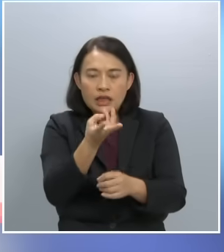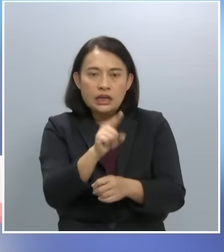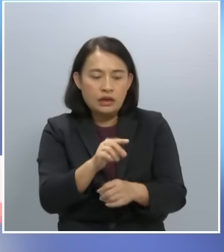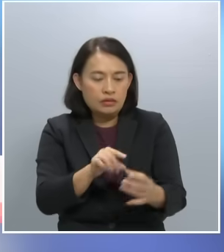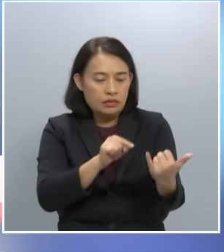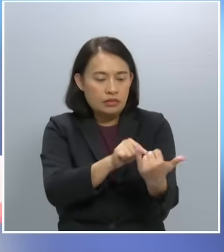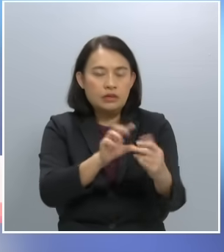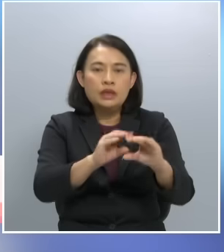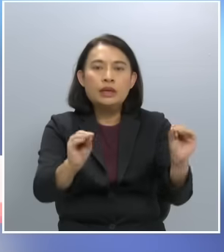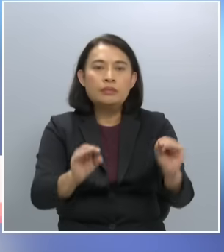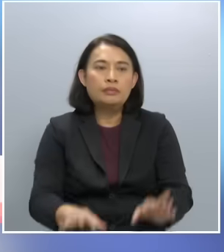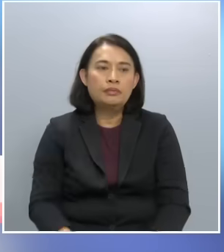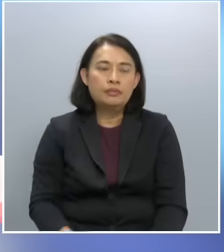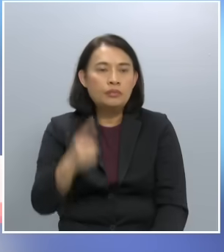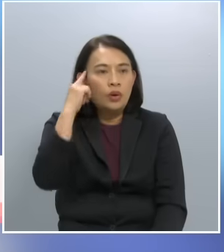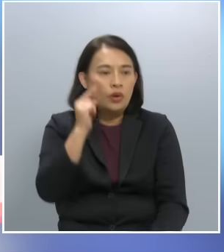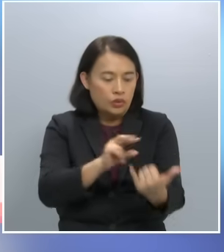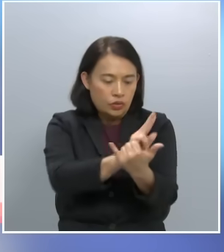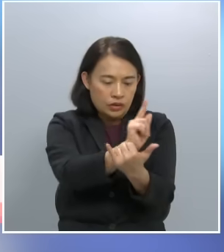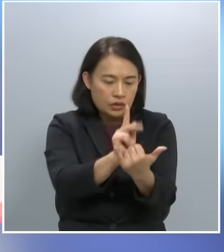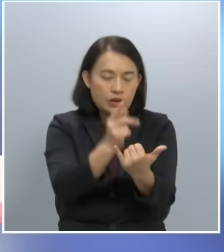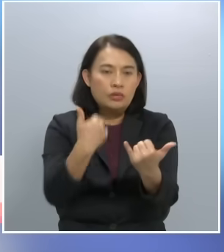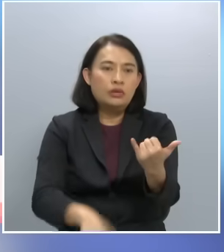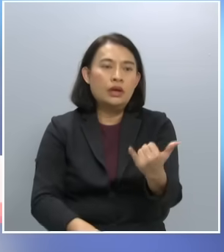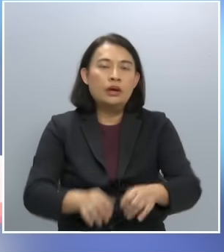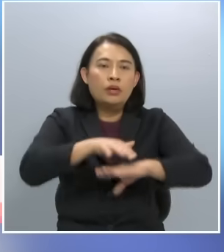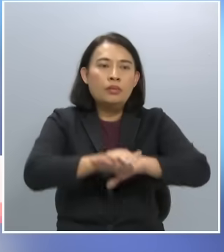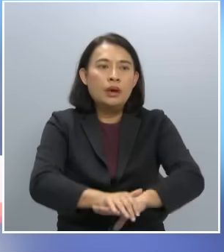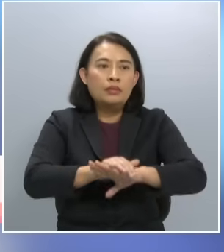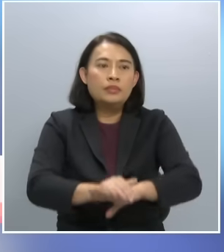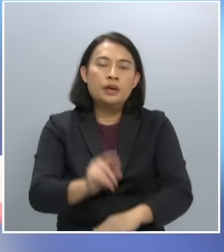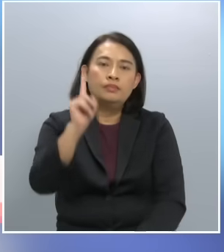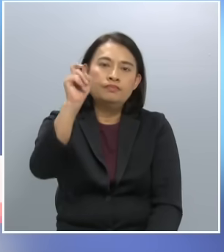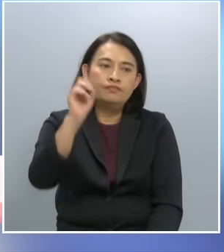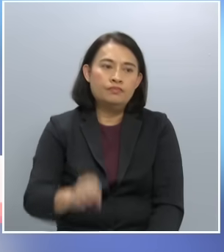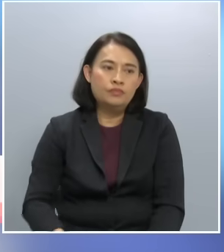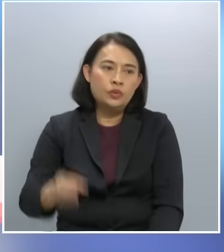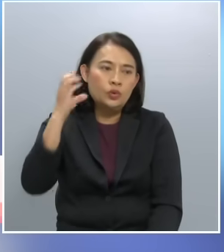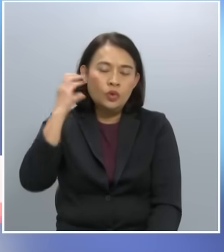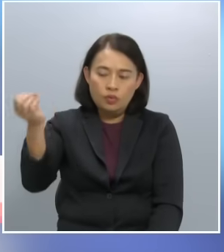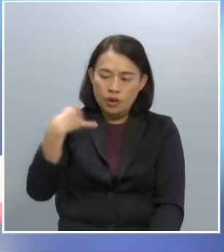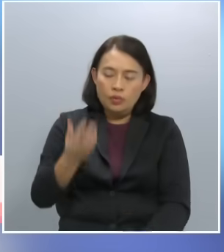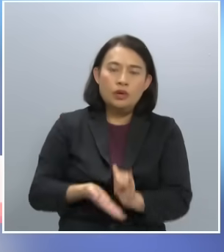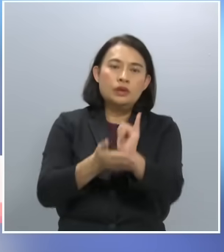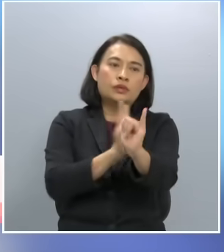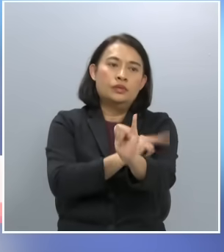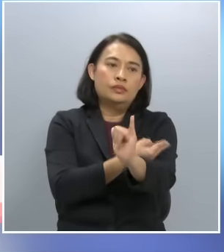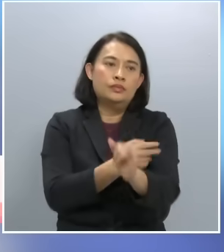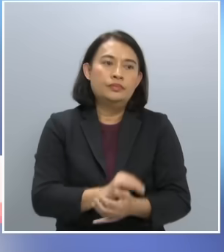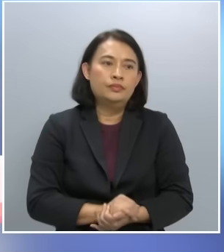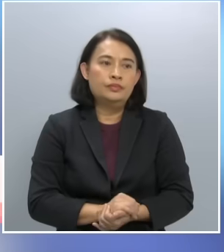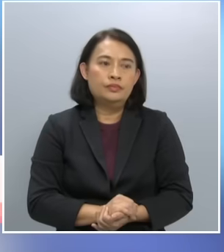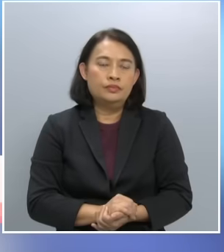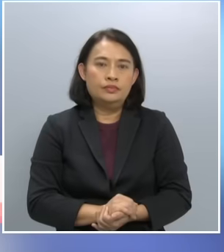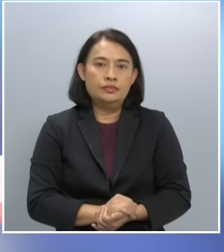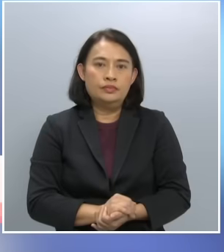ไปพอไปดูเขาบอกว่าพี่หนูตัวเขียวแล้วปั๊มหัวใจก็ไม่ฟื้นเลยโทรหาหนูและนำตัวส่งโรงพยาบาลคือน้อง